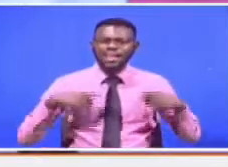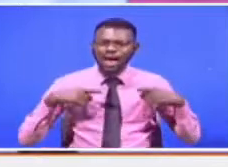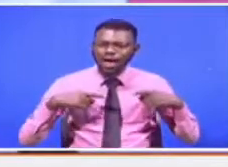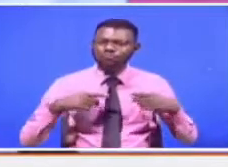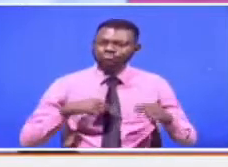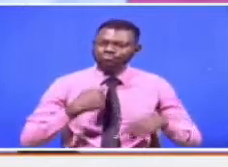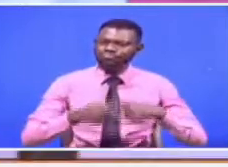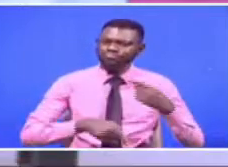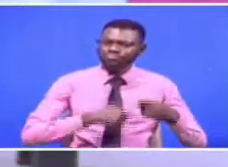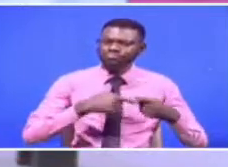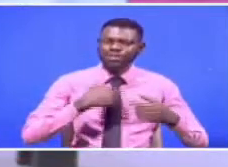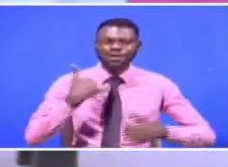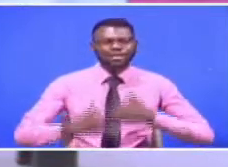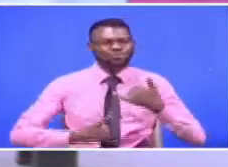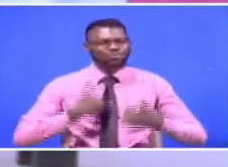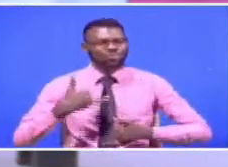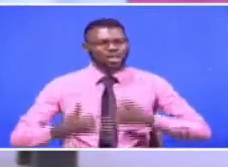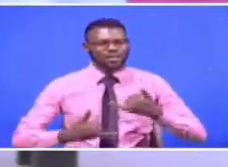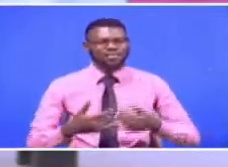and enjoy peace.